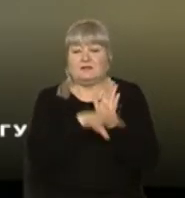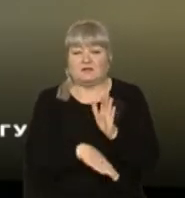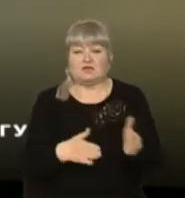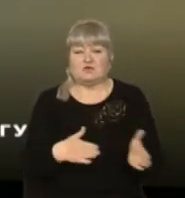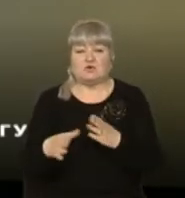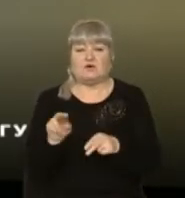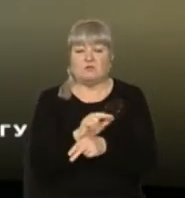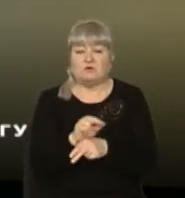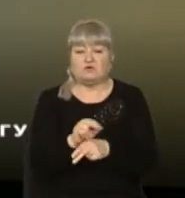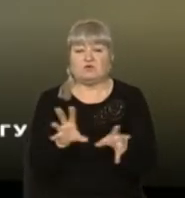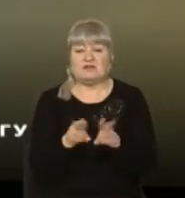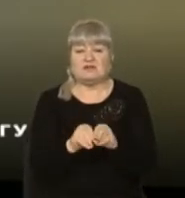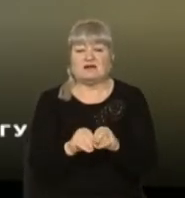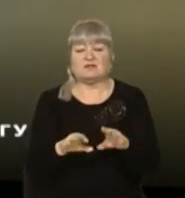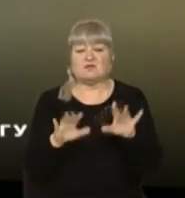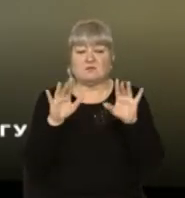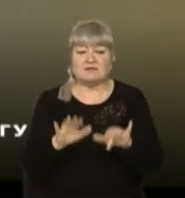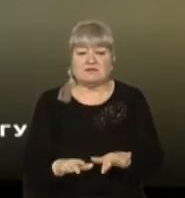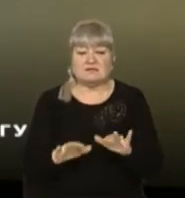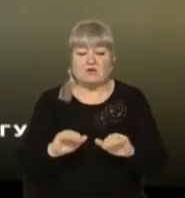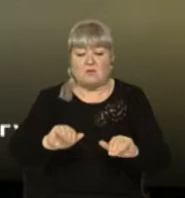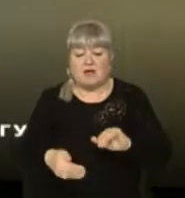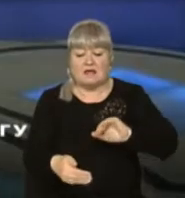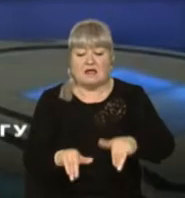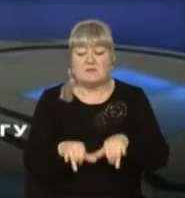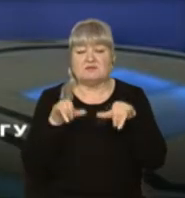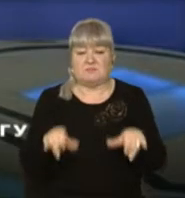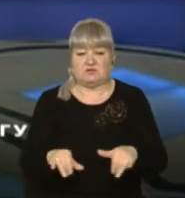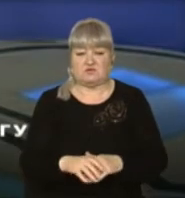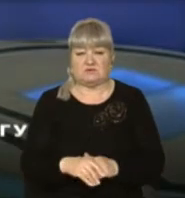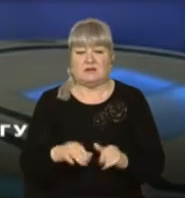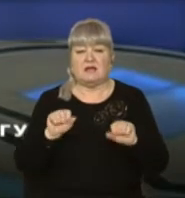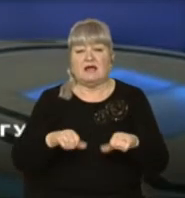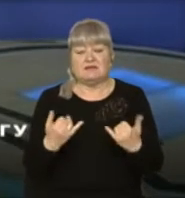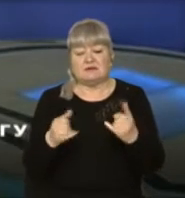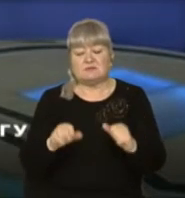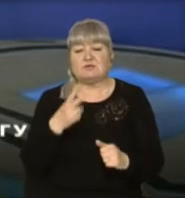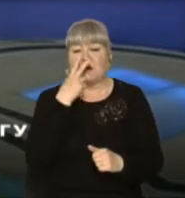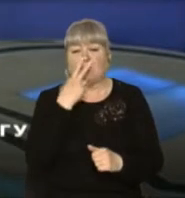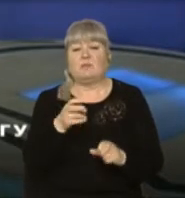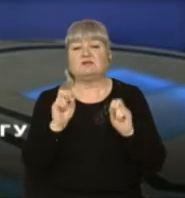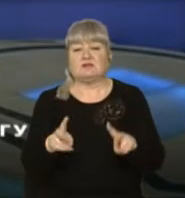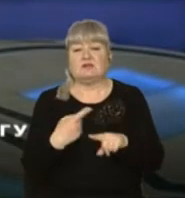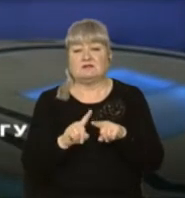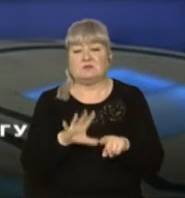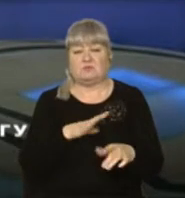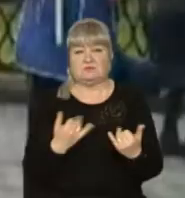приходить зима, разом зі снігом ті ями збільшуються. Власне, зараз можемо побачити, як виглядають дороги, зокрема, побачити, як виглядала акція протесту Давайте. Сьогодні.